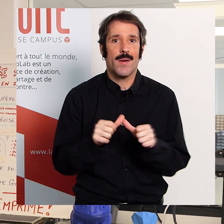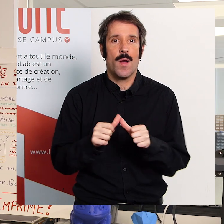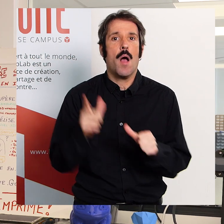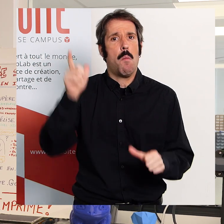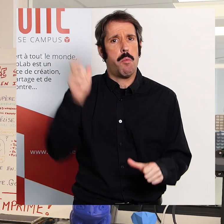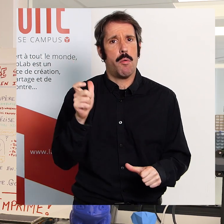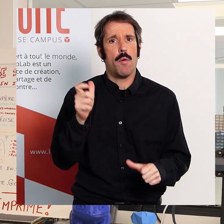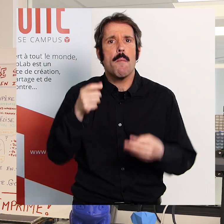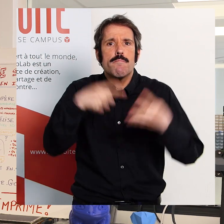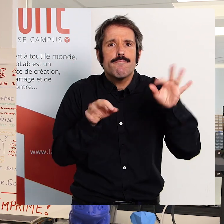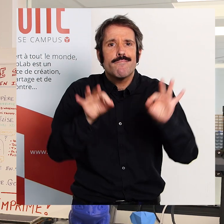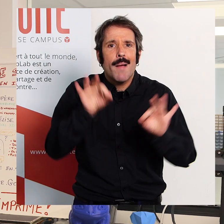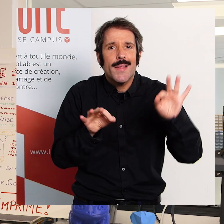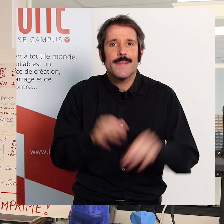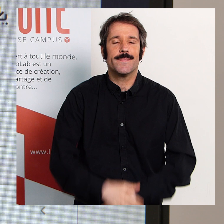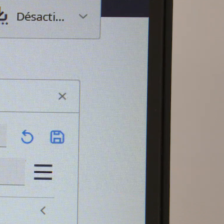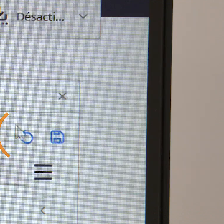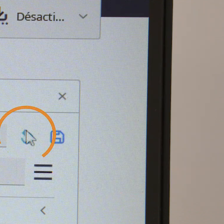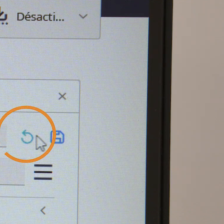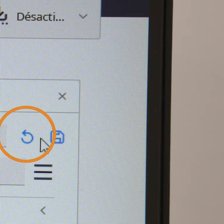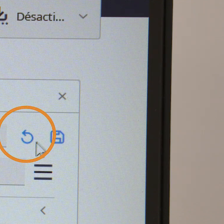ensuite, vous allez pouvoir commencer à la paramétrer.